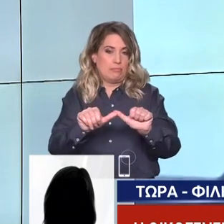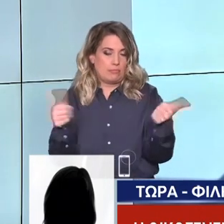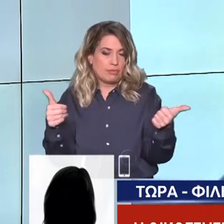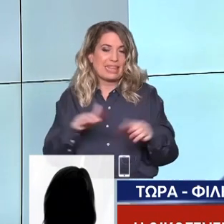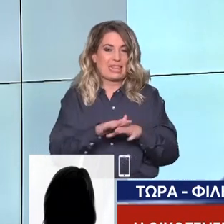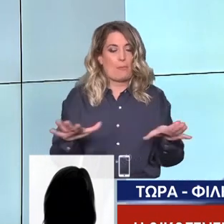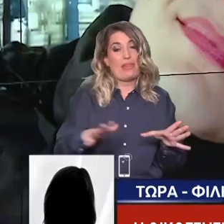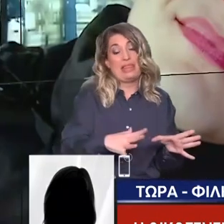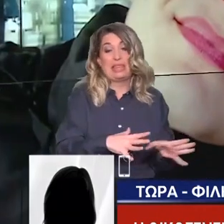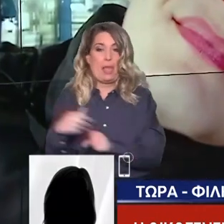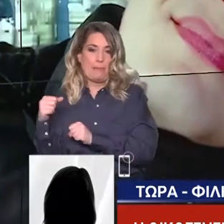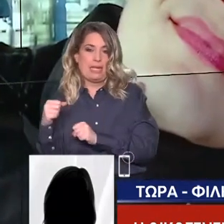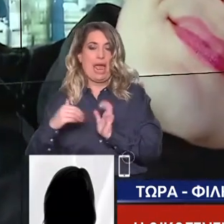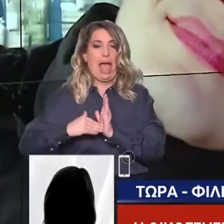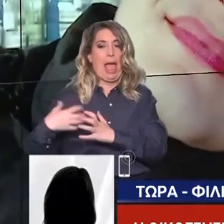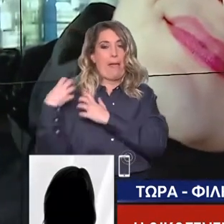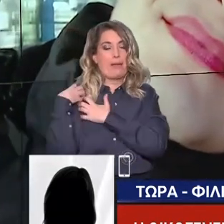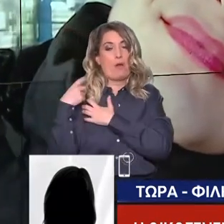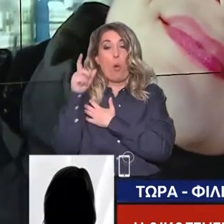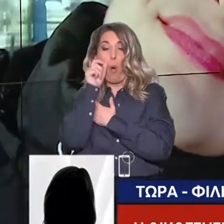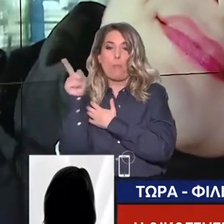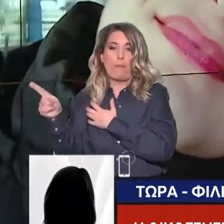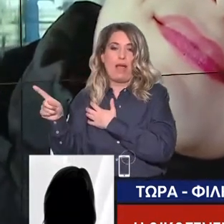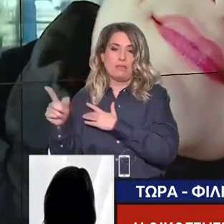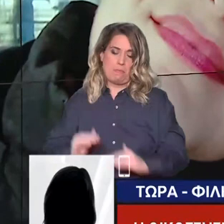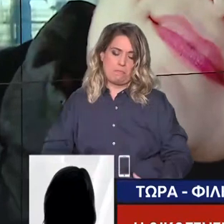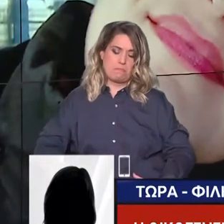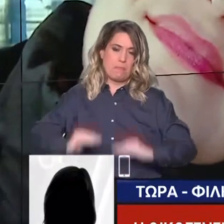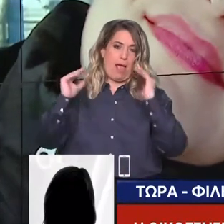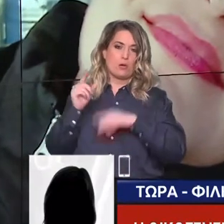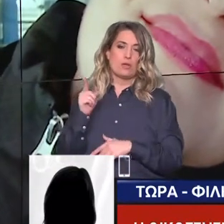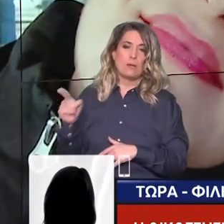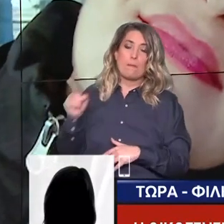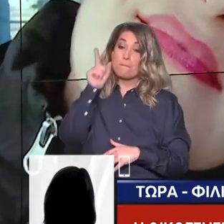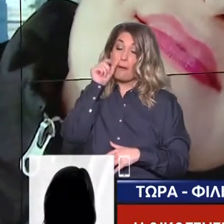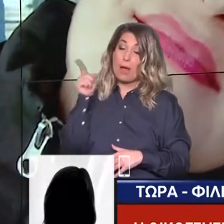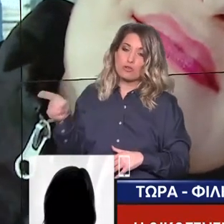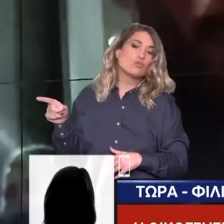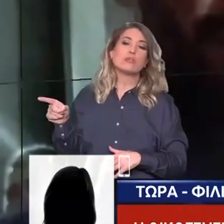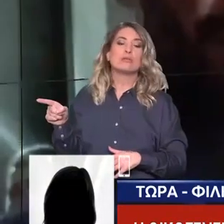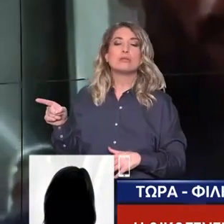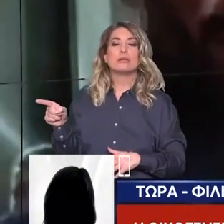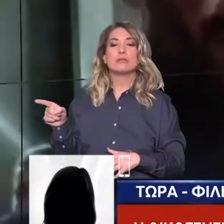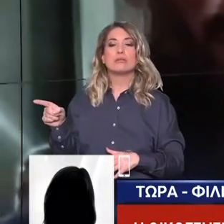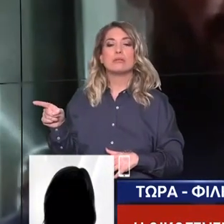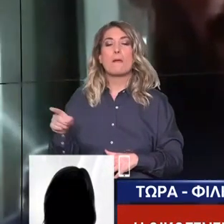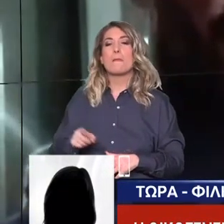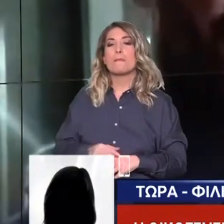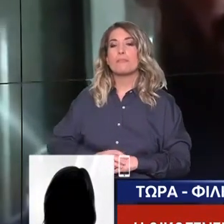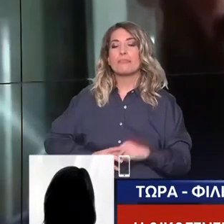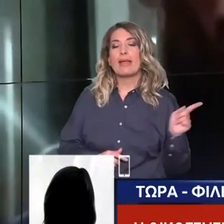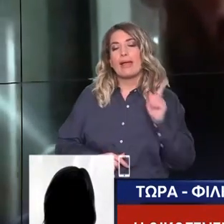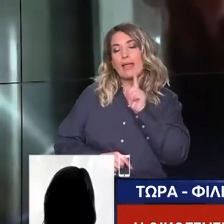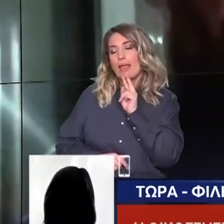τα παιδιά και μεγάλωσε μαζί τους. Μαζί του. Πώς και τα πήρε ο πατέρας τα παιδιά,